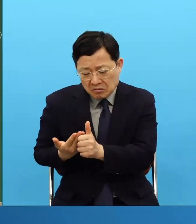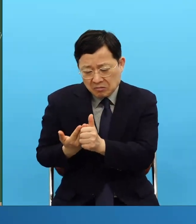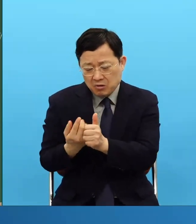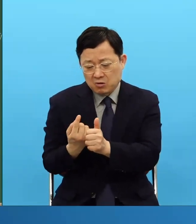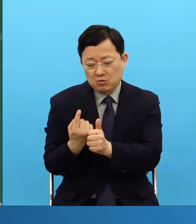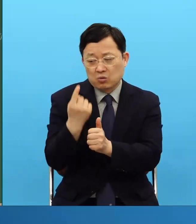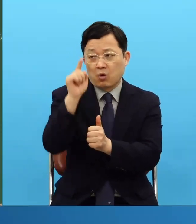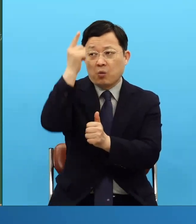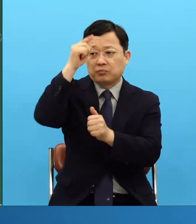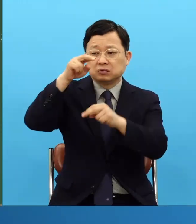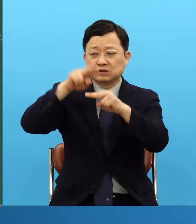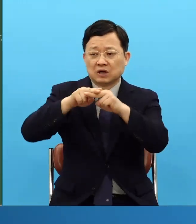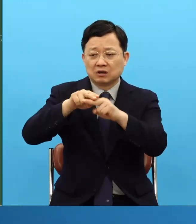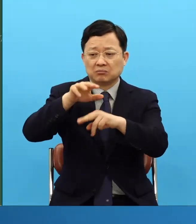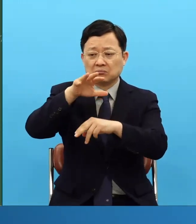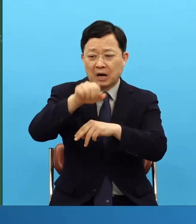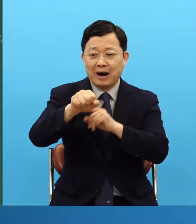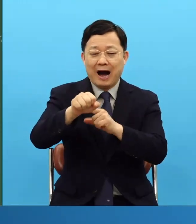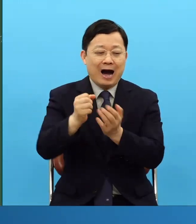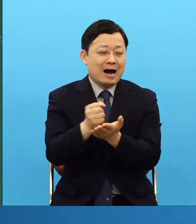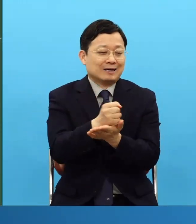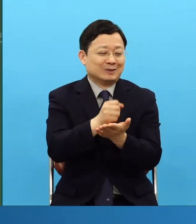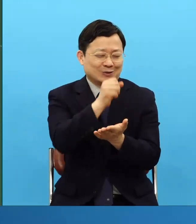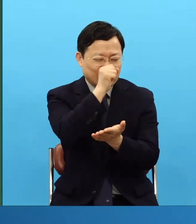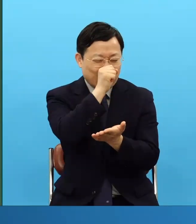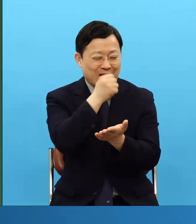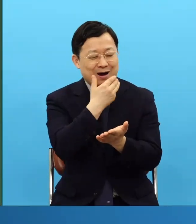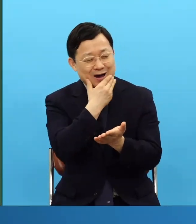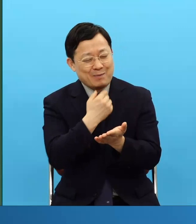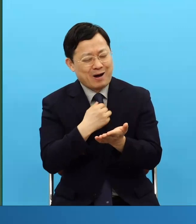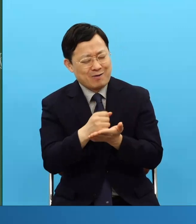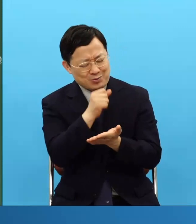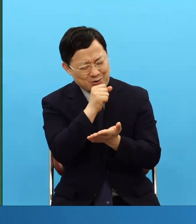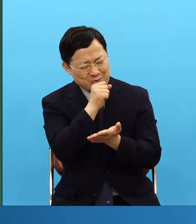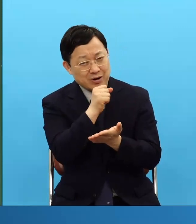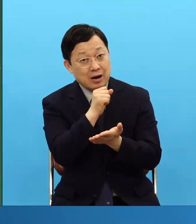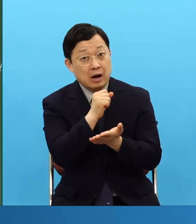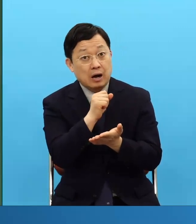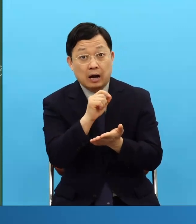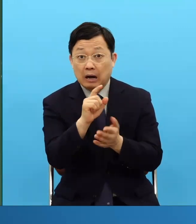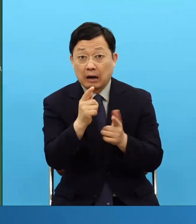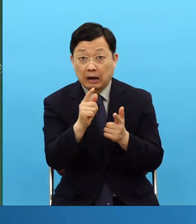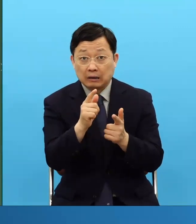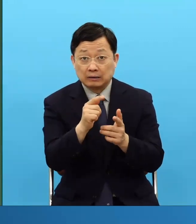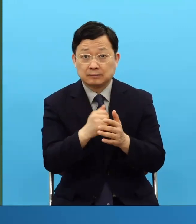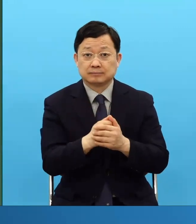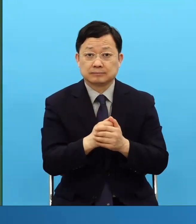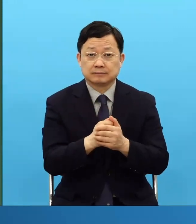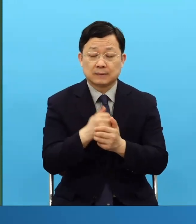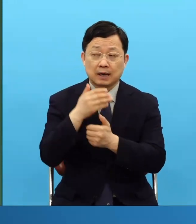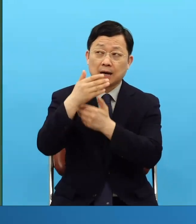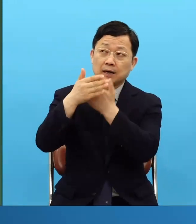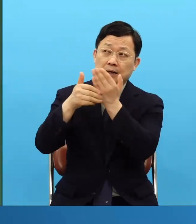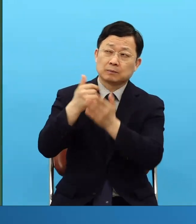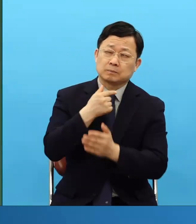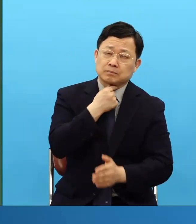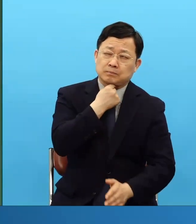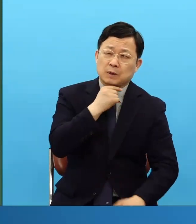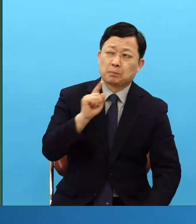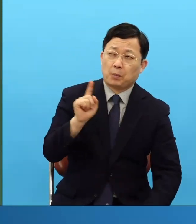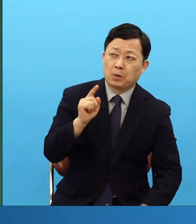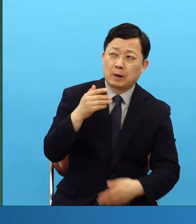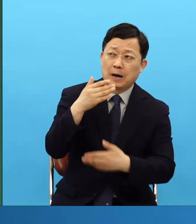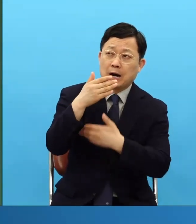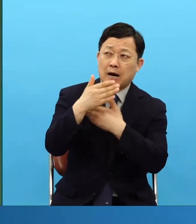뭐 큰 행운이라고 생각하겠죠. The average person would have thought, oh, how 아니죠. lucky I am. But no, that's not it. 뜻을 정했습니다. He resolved in